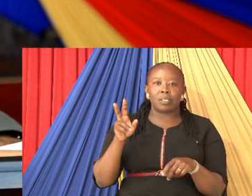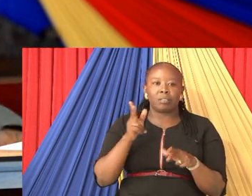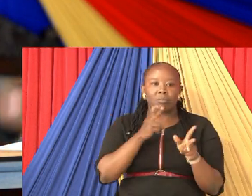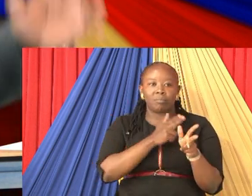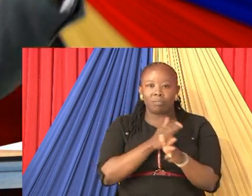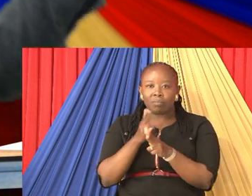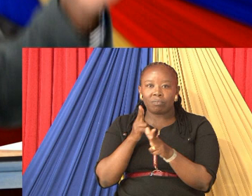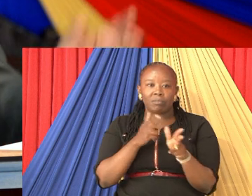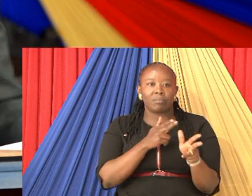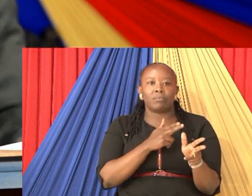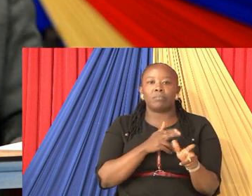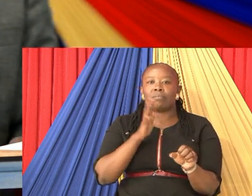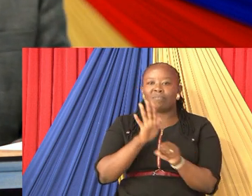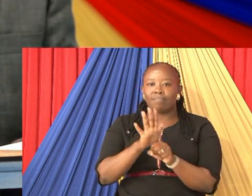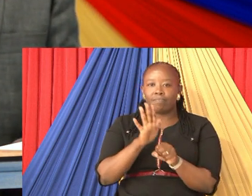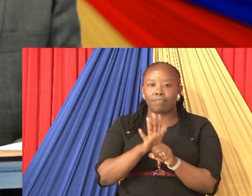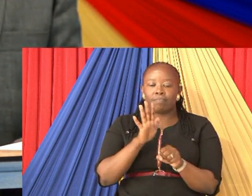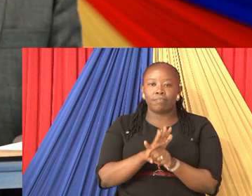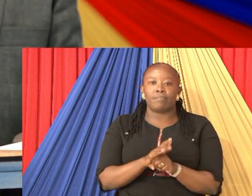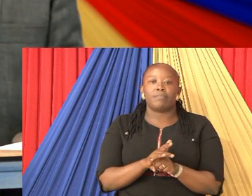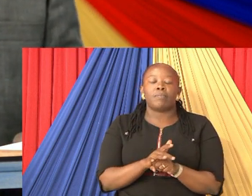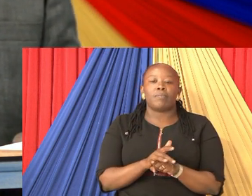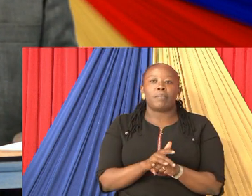wakiwa wameaga katika maji,